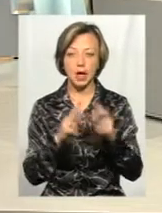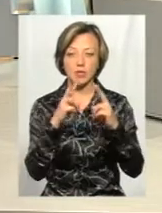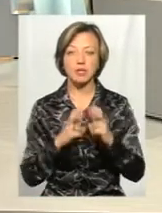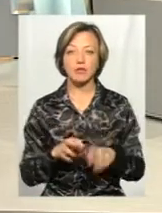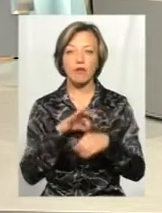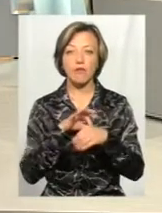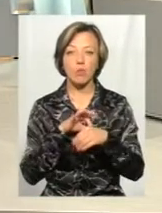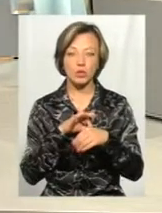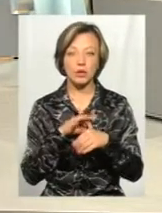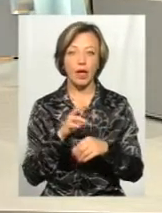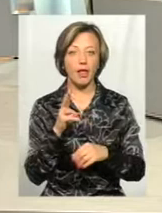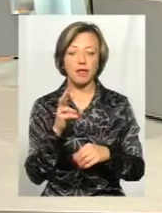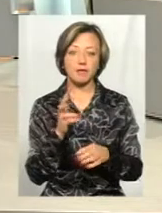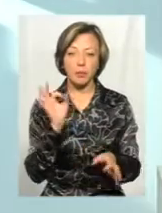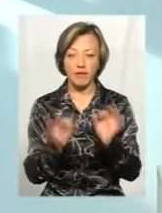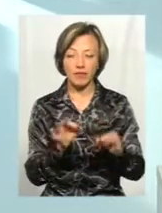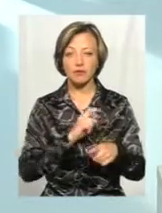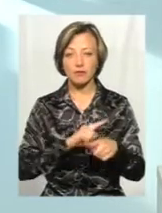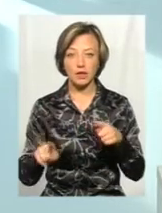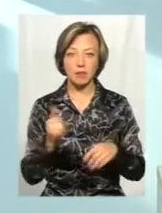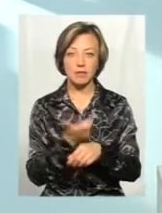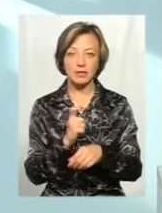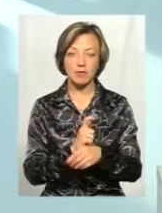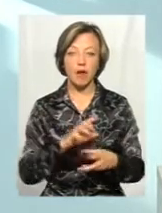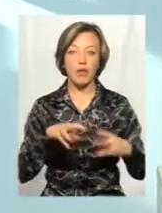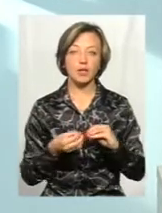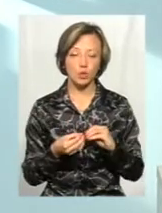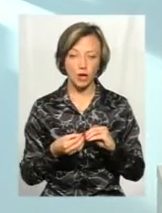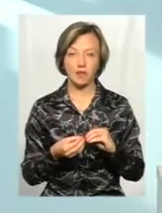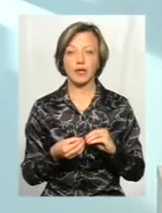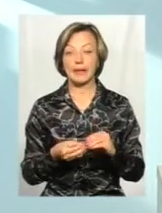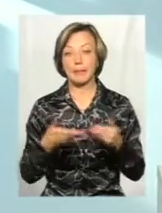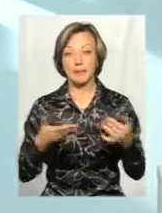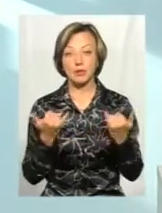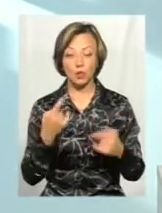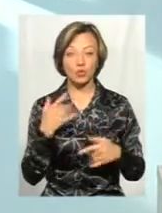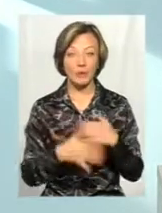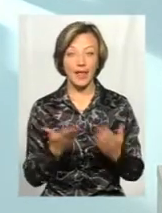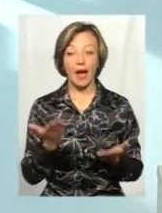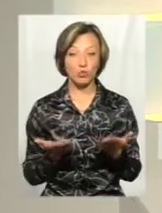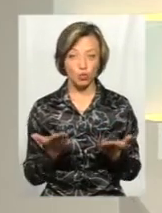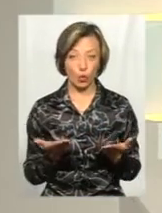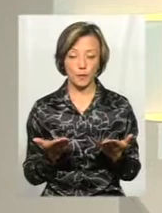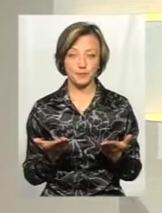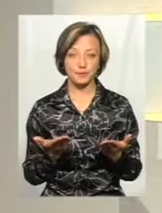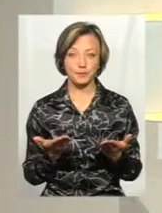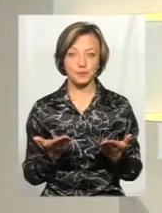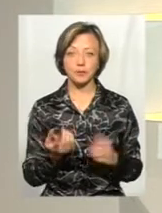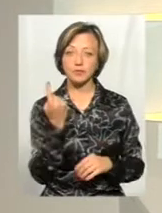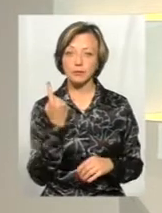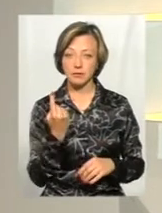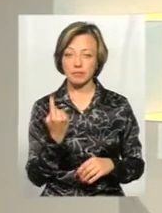розслідування проводилося неупереджено, швидко і максимально ефективно. Оскільки ми сьогодні розуміємо, що якщо